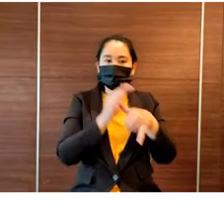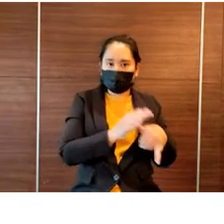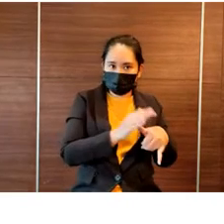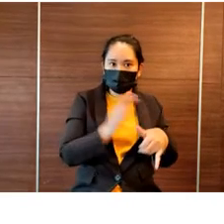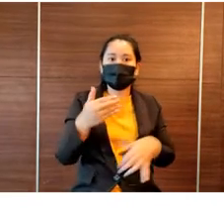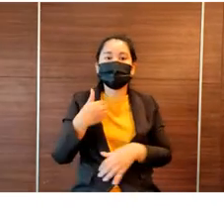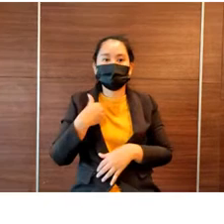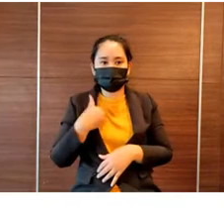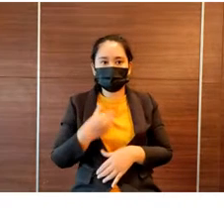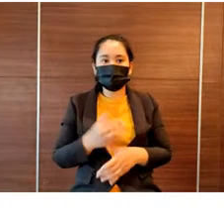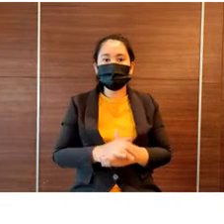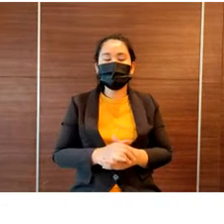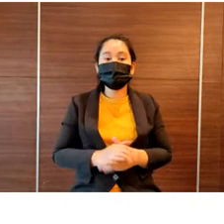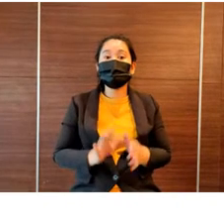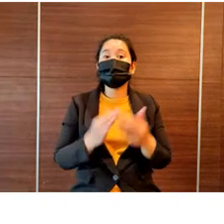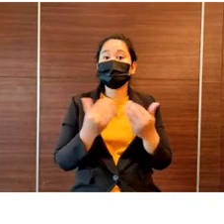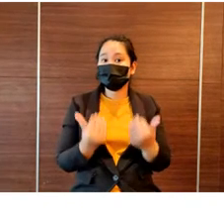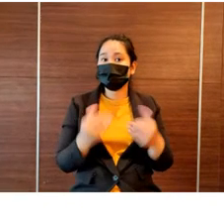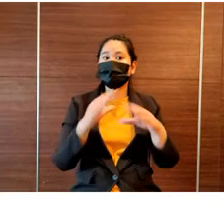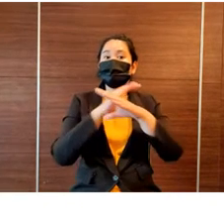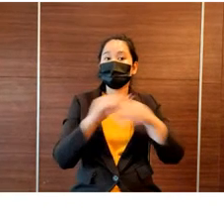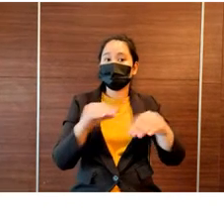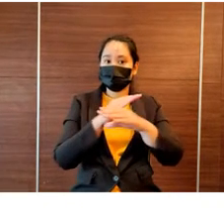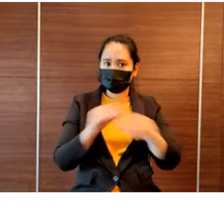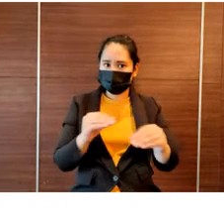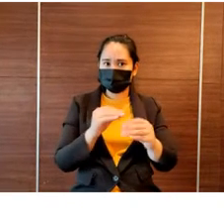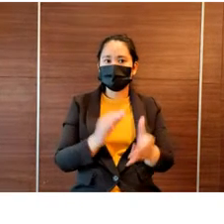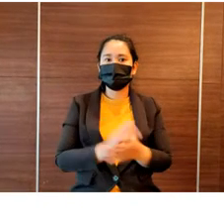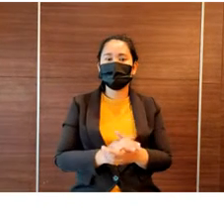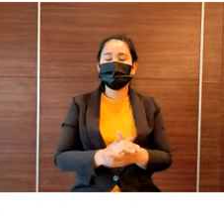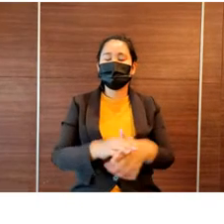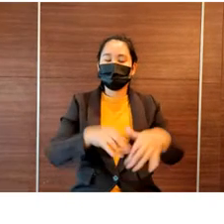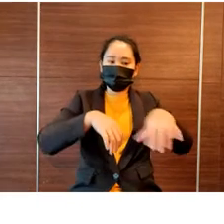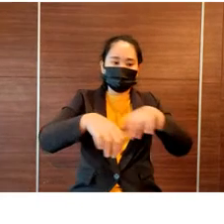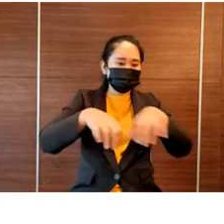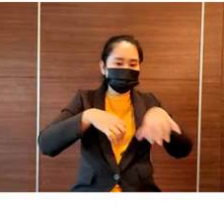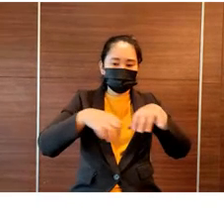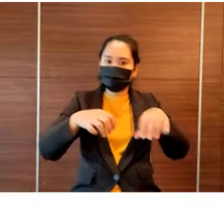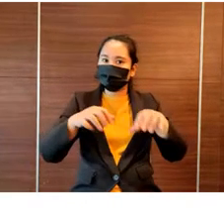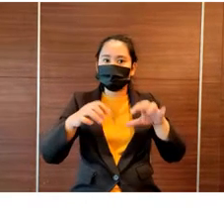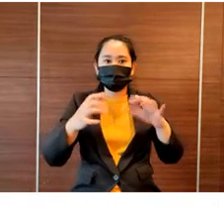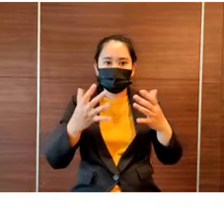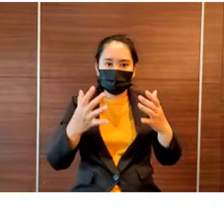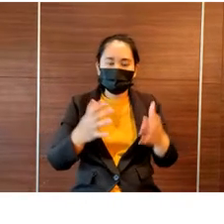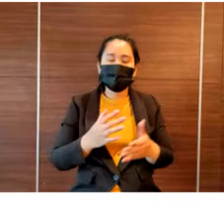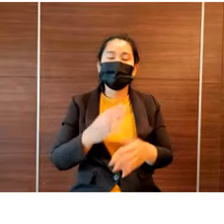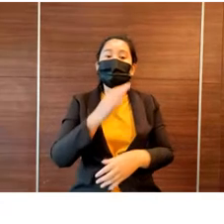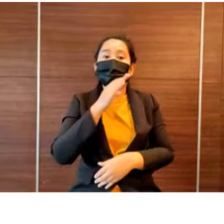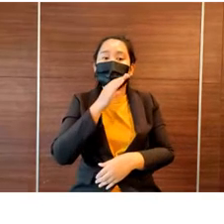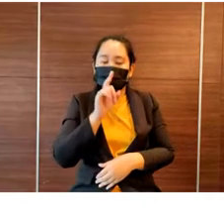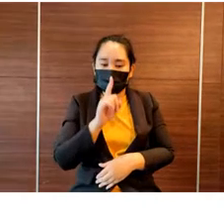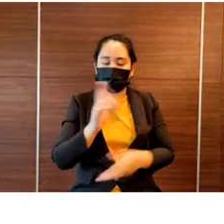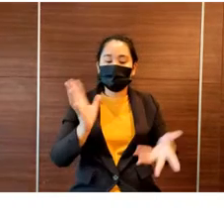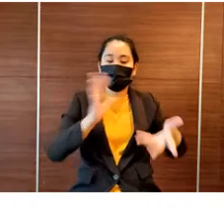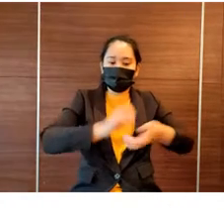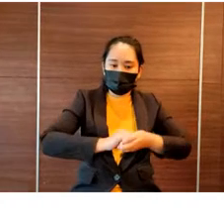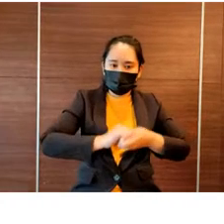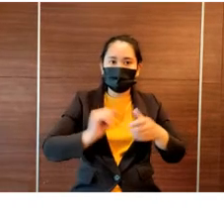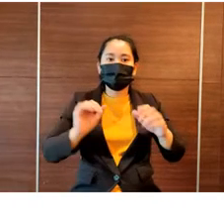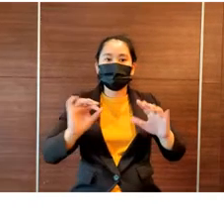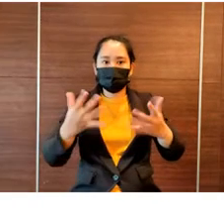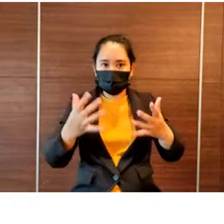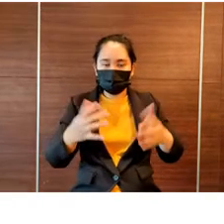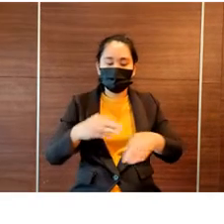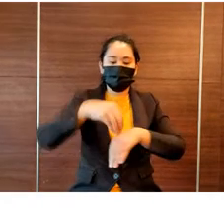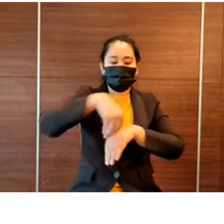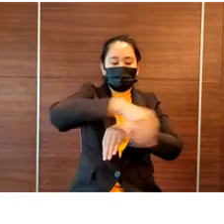นงานนี้จะเกิดขึ้นไม่ได้หากปราศจากความร่วมมือจากองค์กรเ